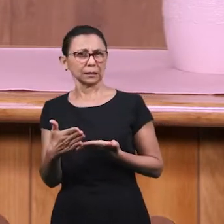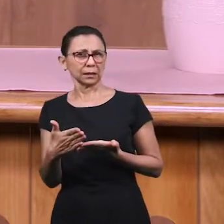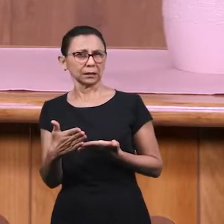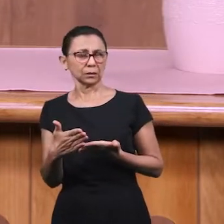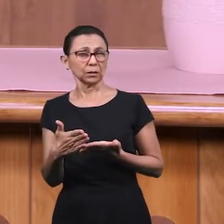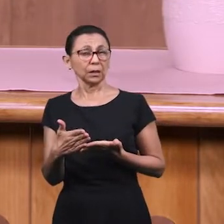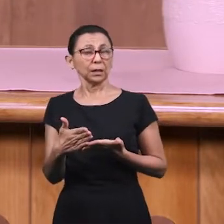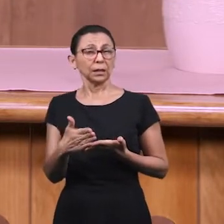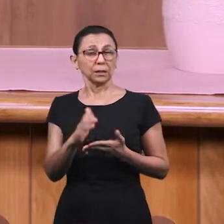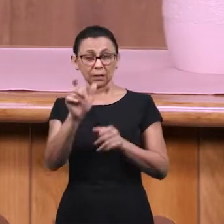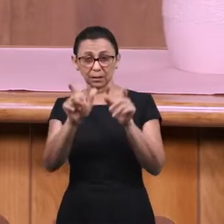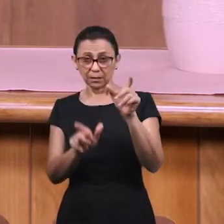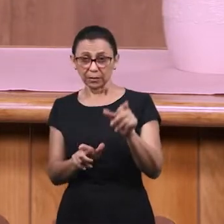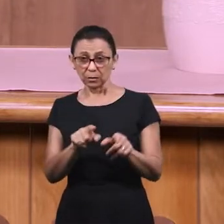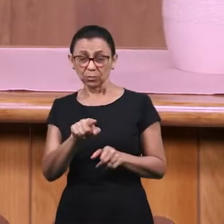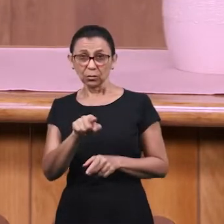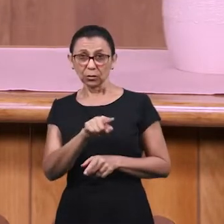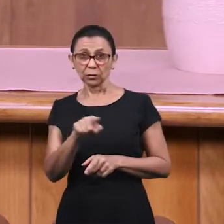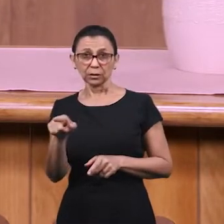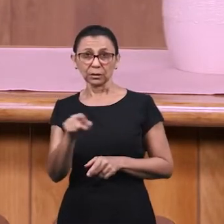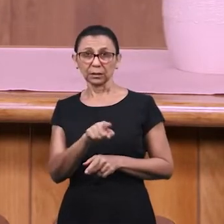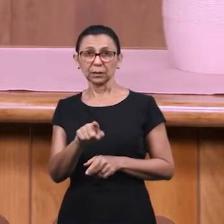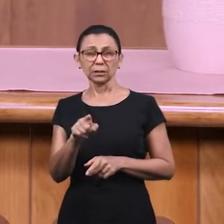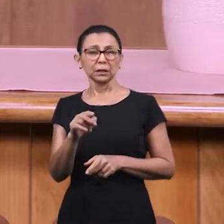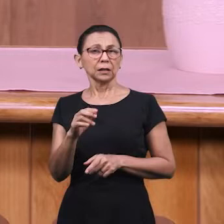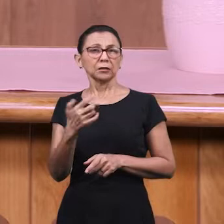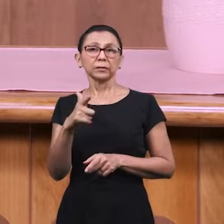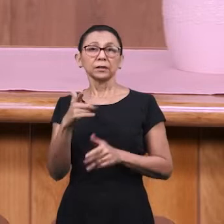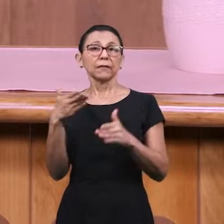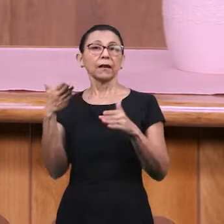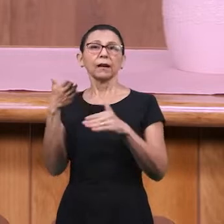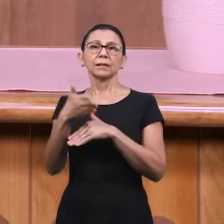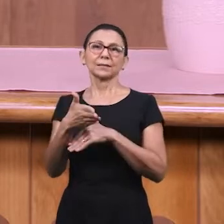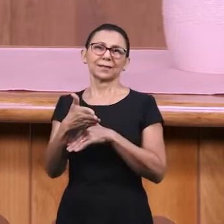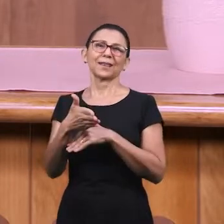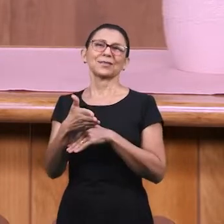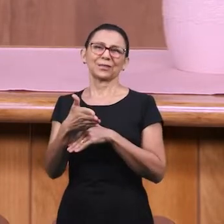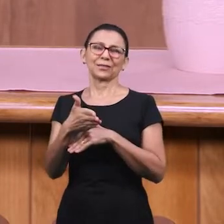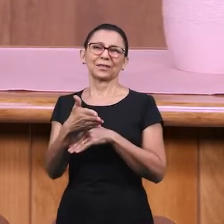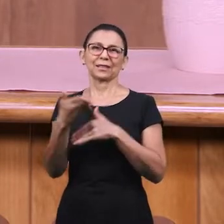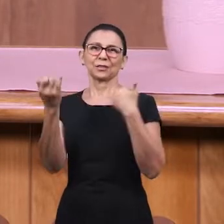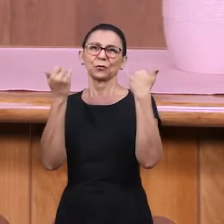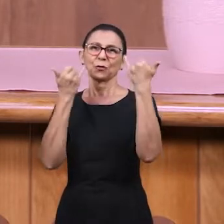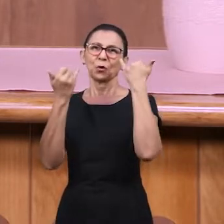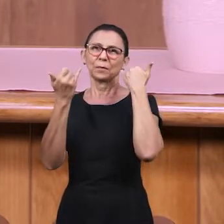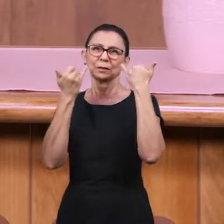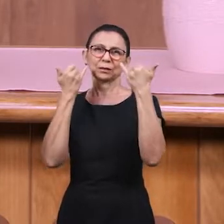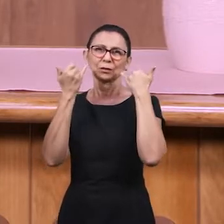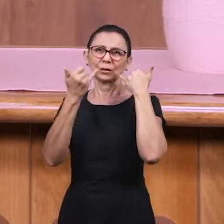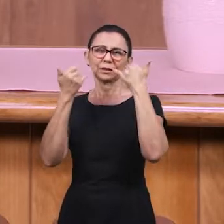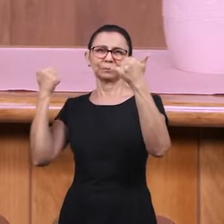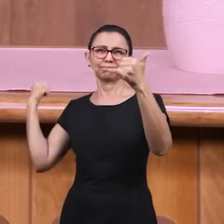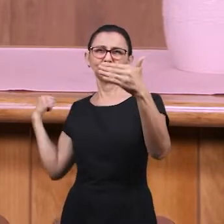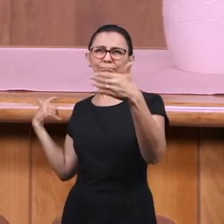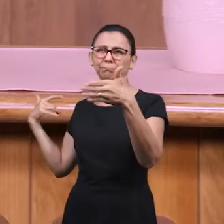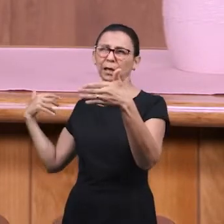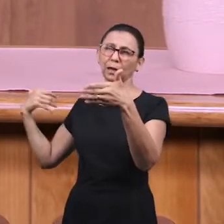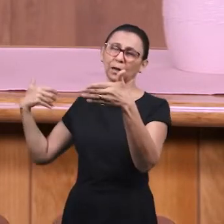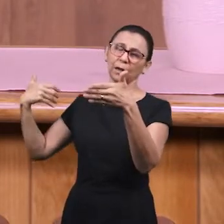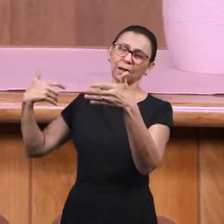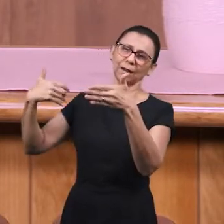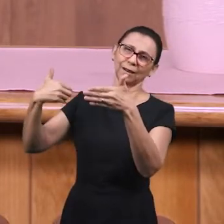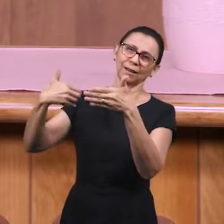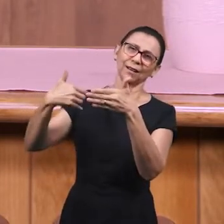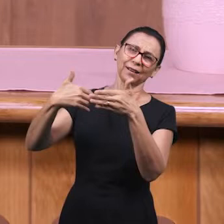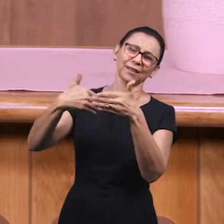у которых не было доступа к многим вещам, которые мы в течение этих